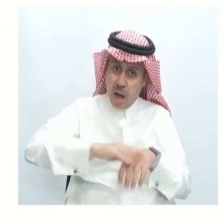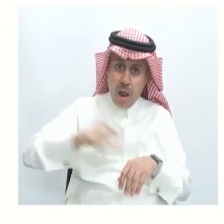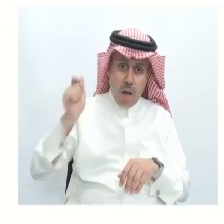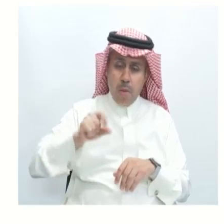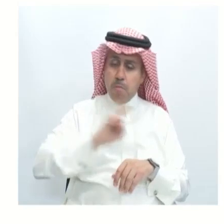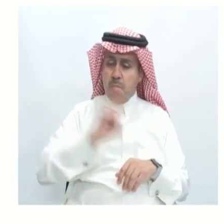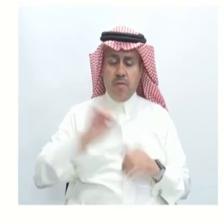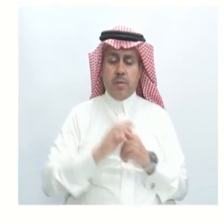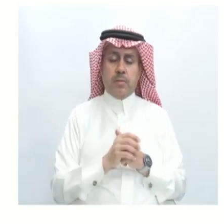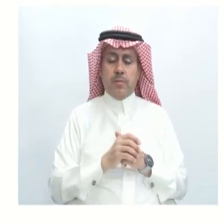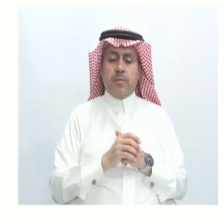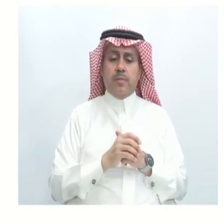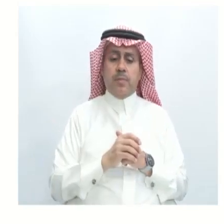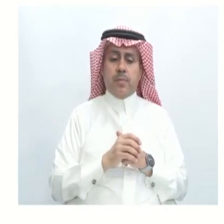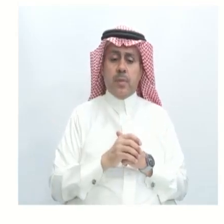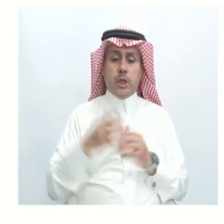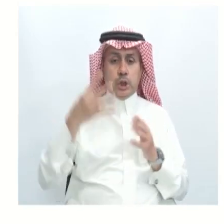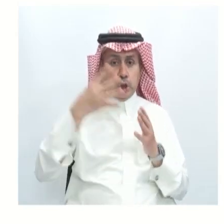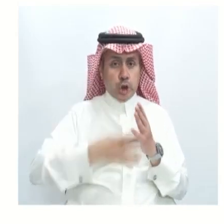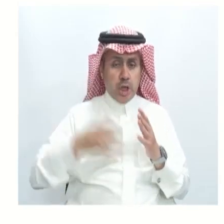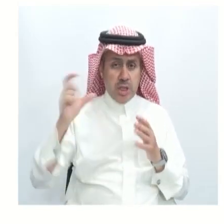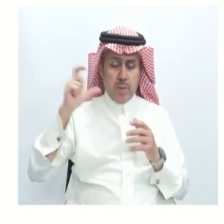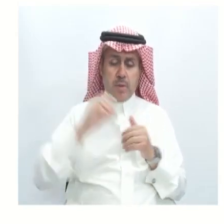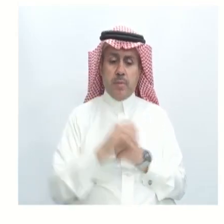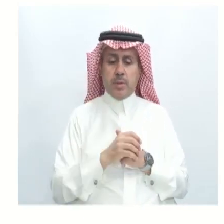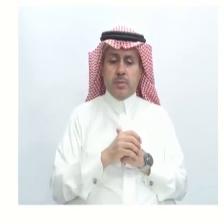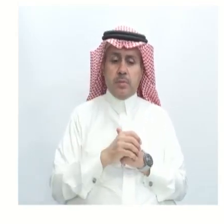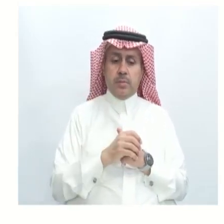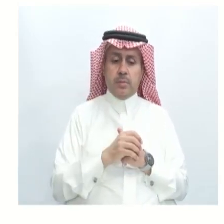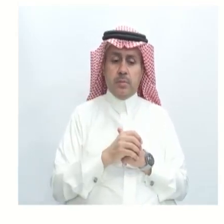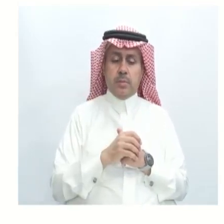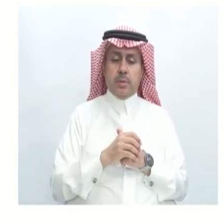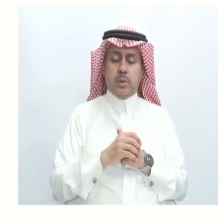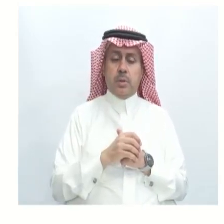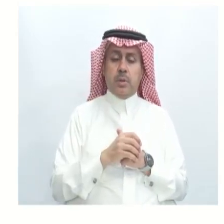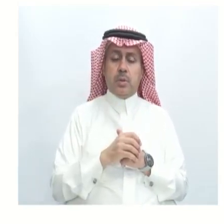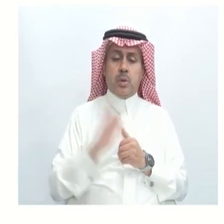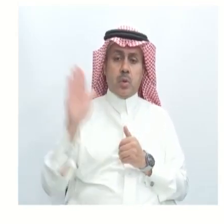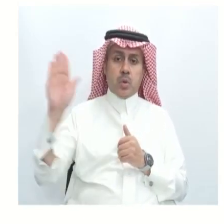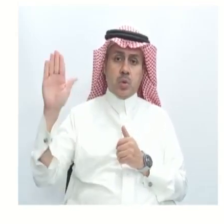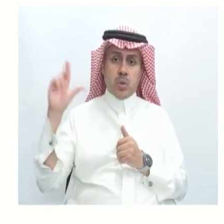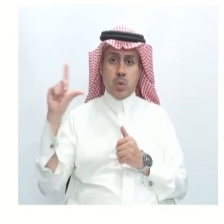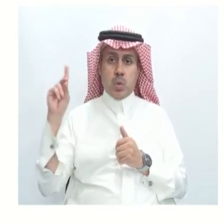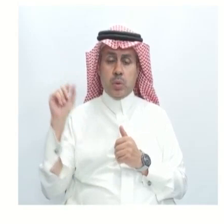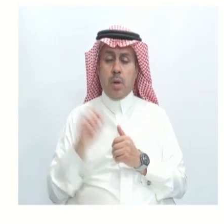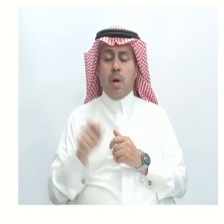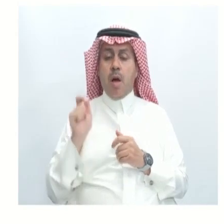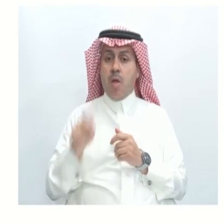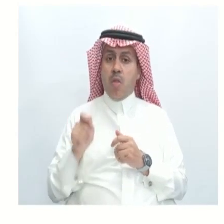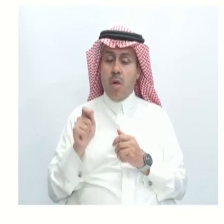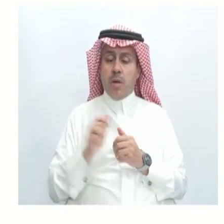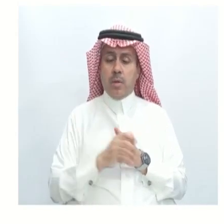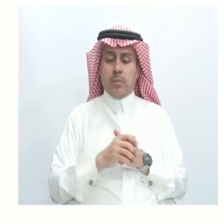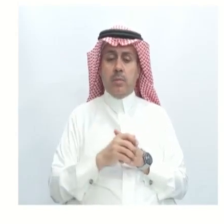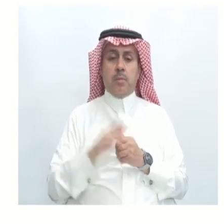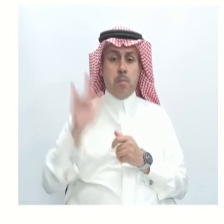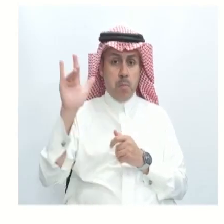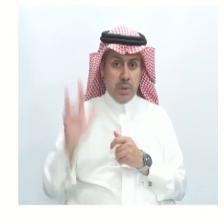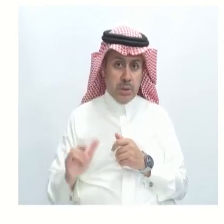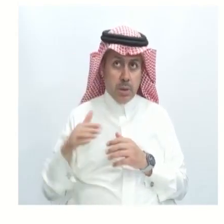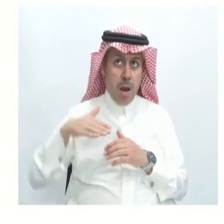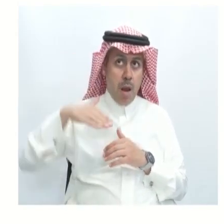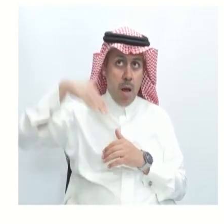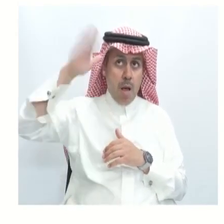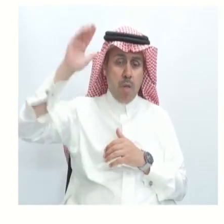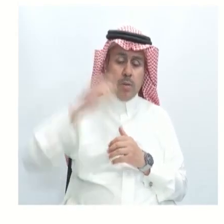في قضائهم غير سلطان الشريعه الاسلاميه وتتالف السلطه القضائيه من المجلس الاعلى للقضاء ومجلس